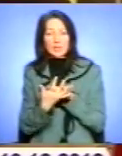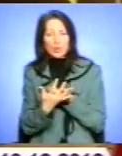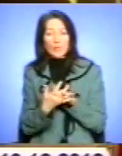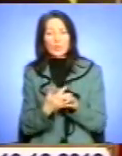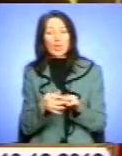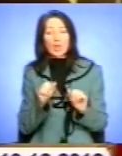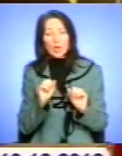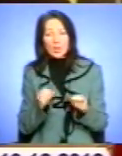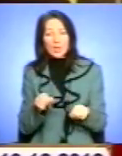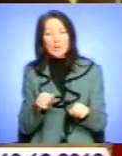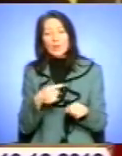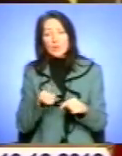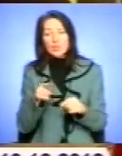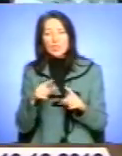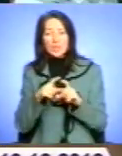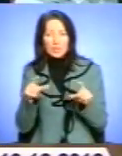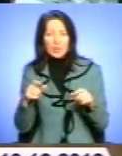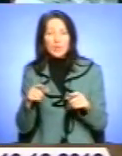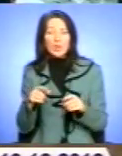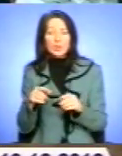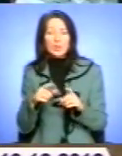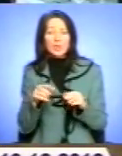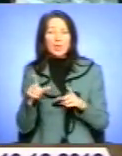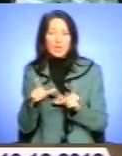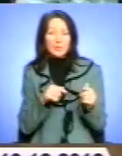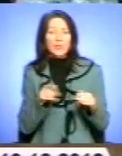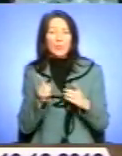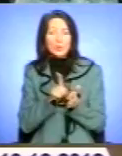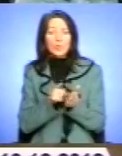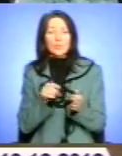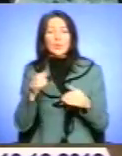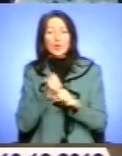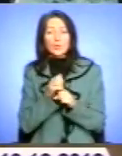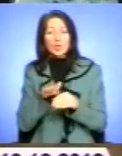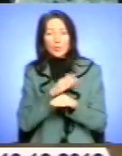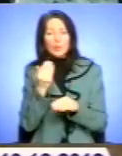можливості в інші заклади виїжджаємо обов'язково. Творімо добро, і воно повернеться сторицею.